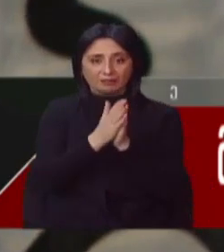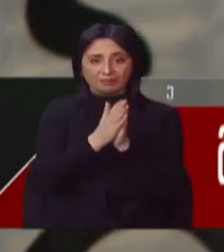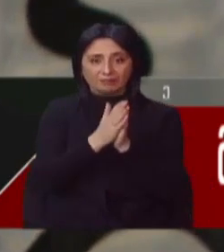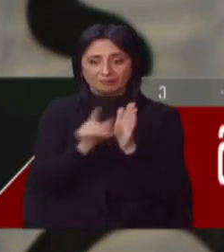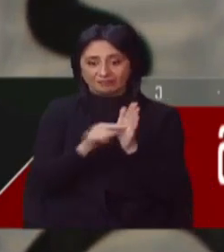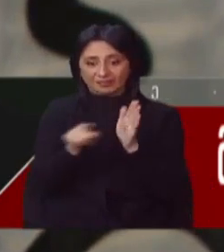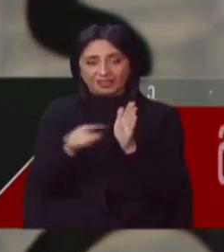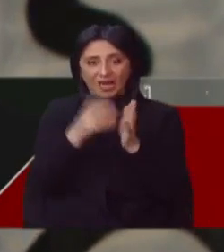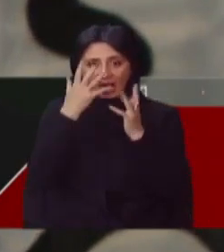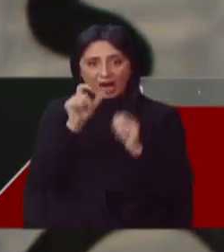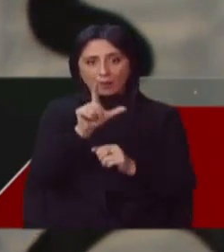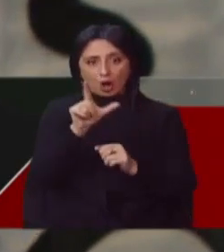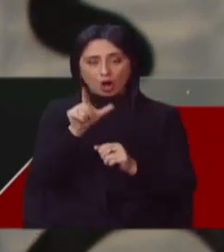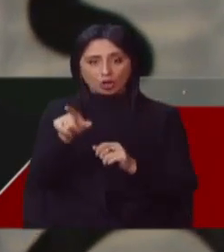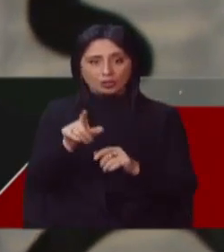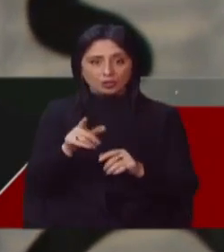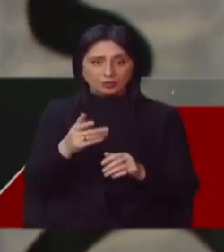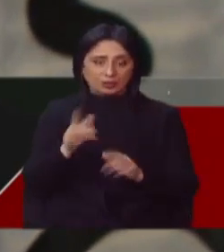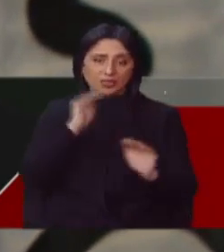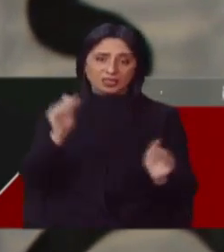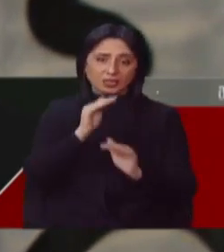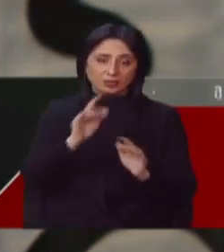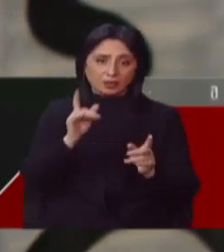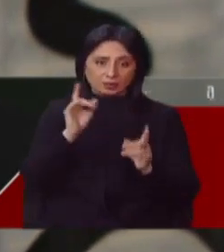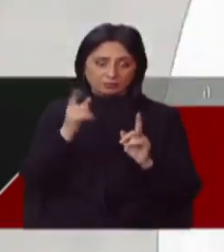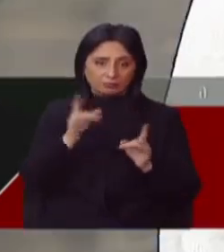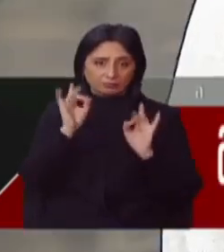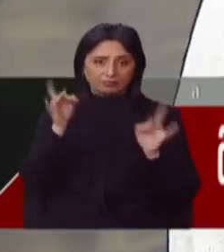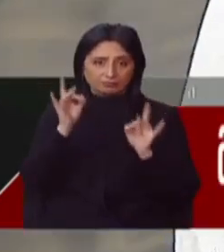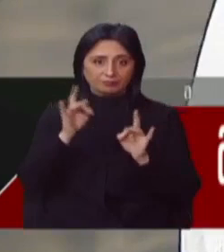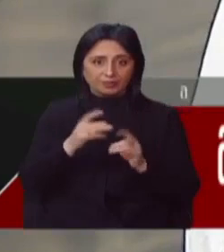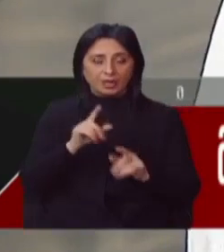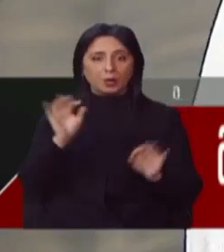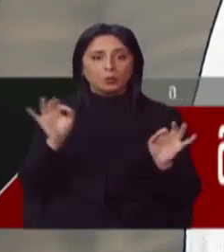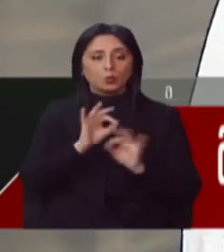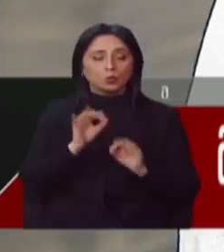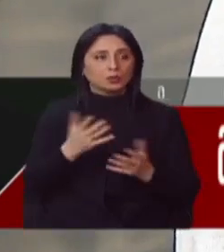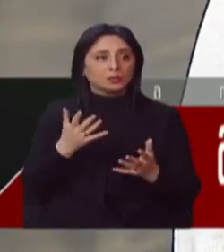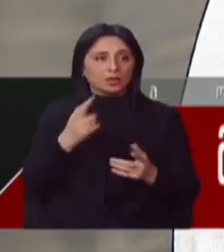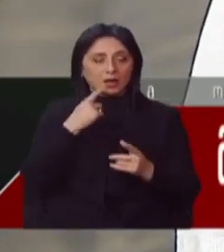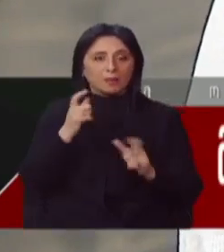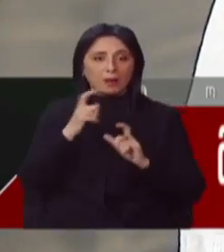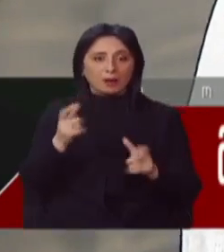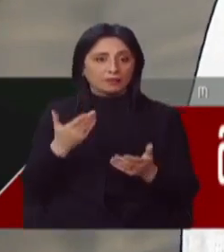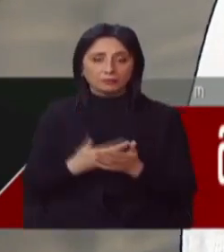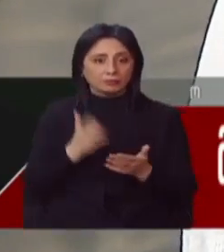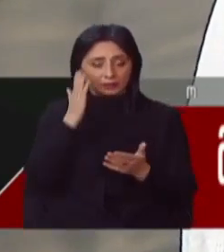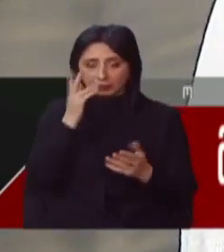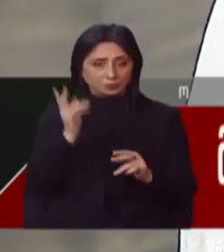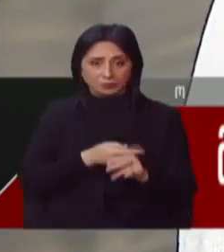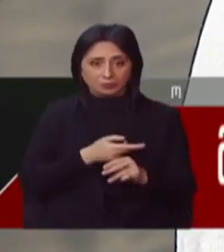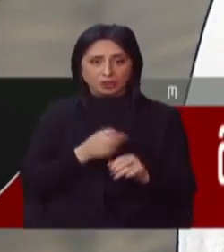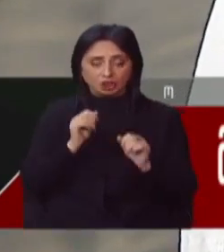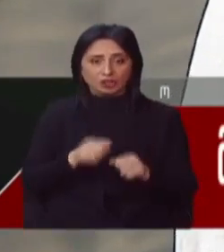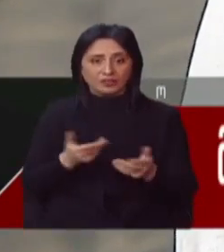და ღამის 2 საათზე უტყდება მაგათ სიმღერების ჩართვა. მუსიკა ხანდახან ისეთი ხმამაღალია, რომ აი